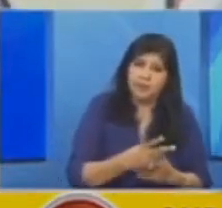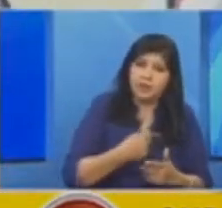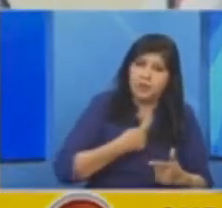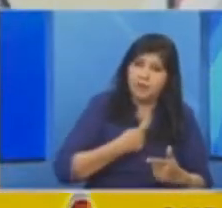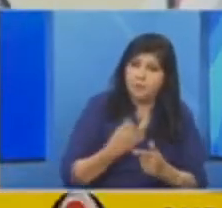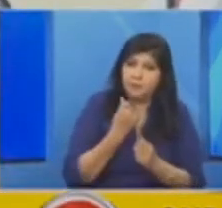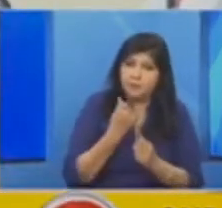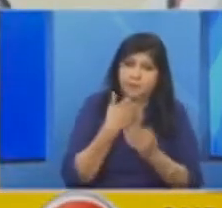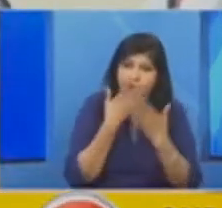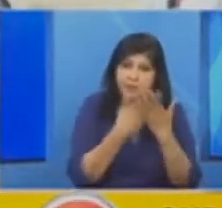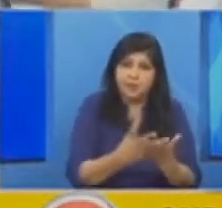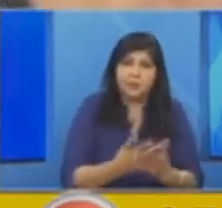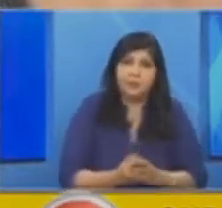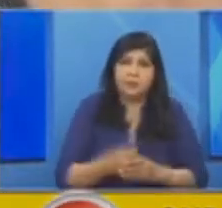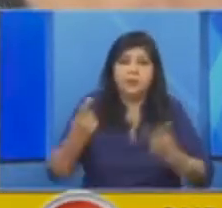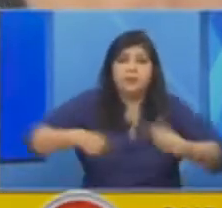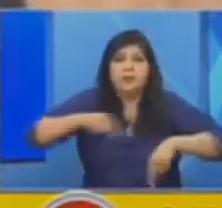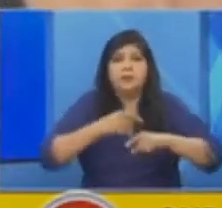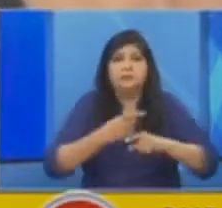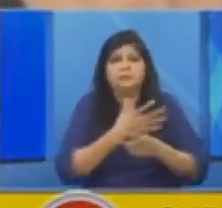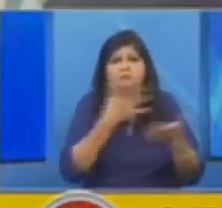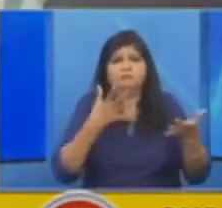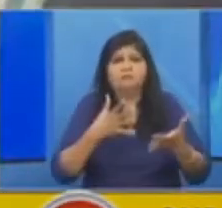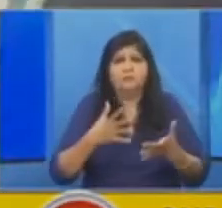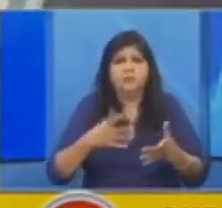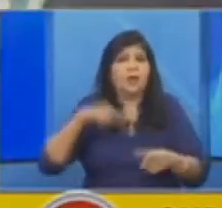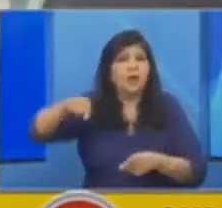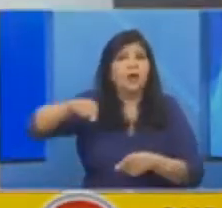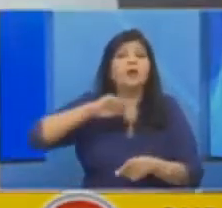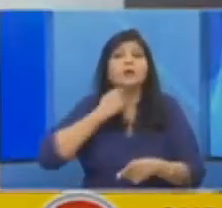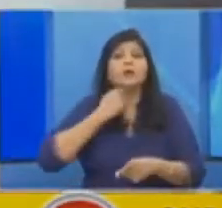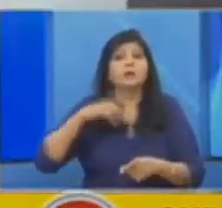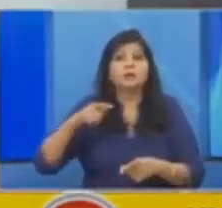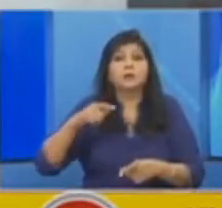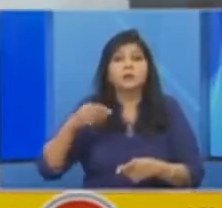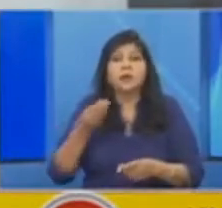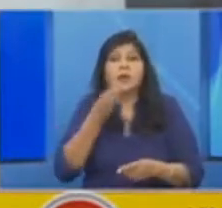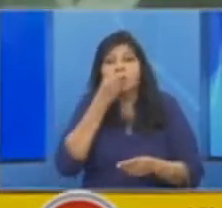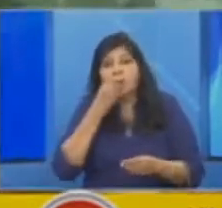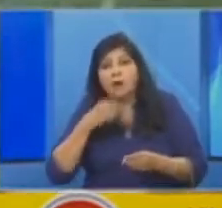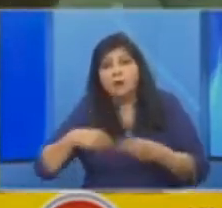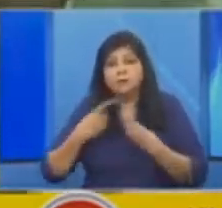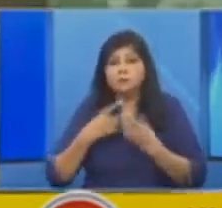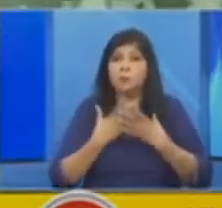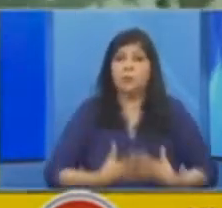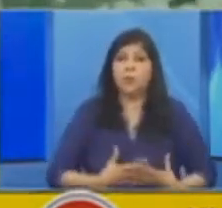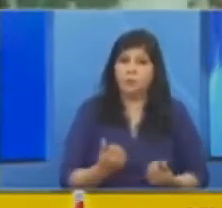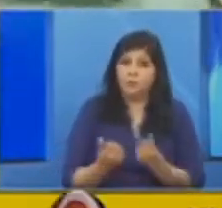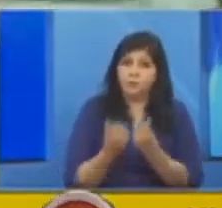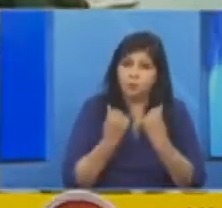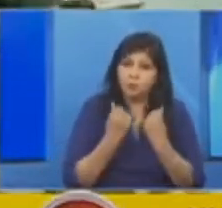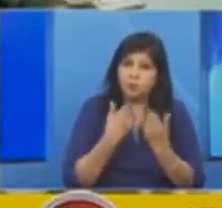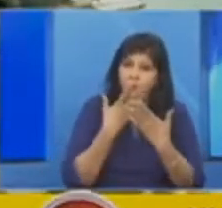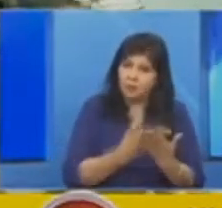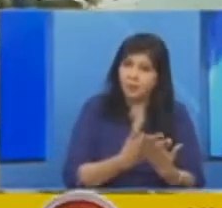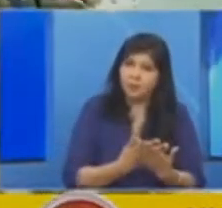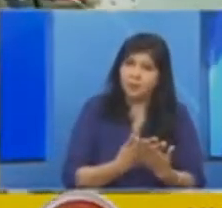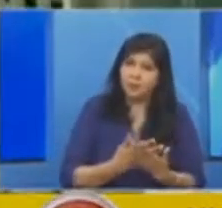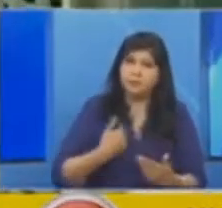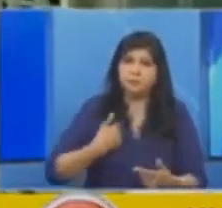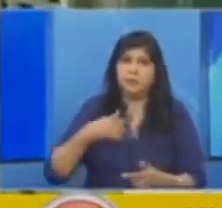सामर्थ दिखा पाएं, इसमें बहुत बड़ी भूमी का nutrition की भी होती है, पोशन की भी होती है,